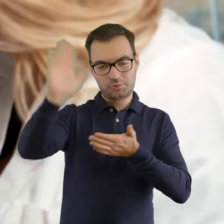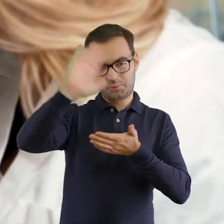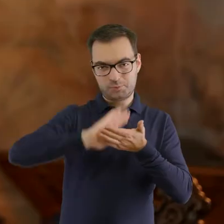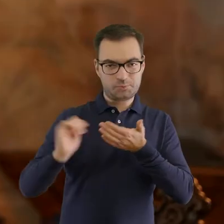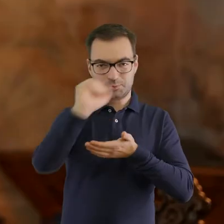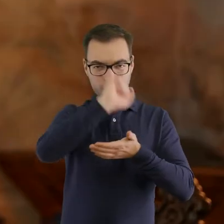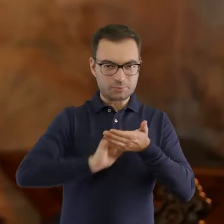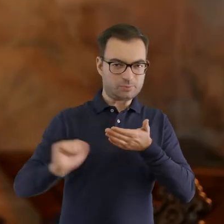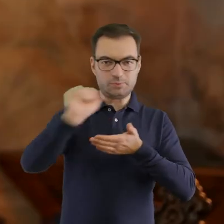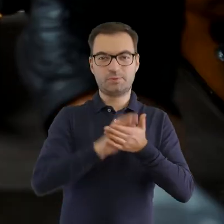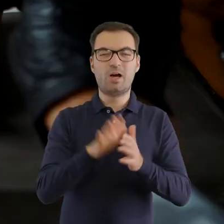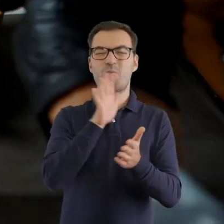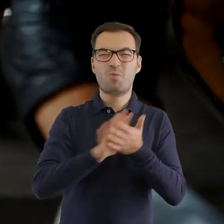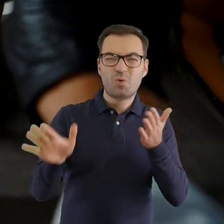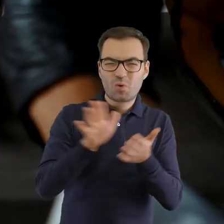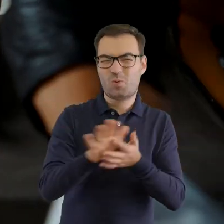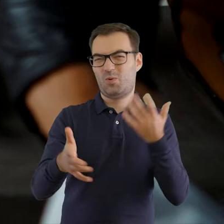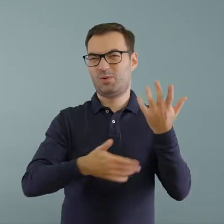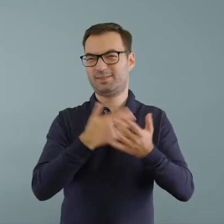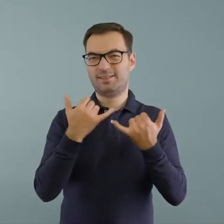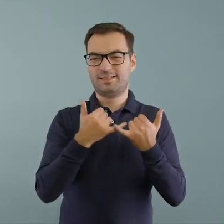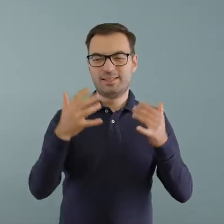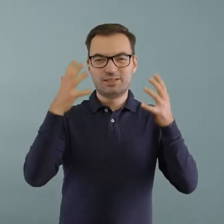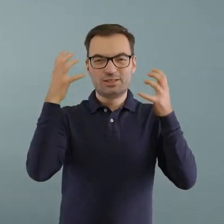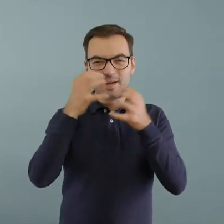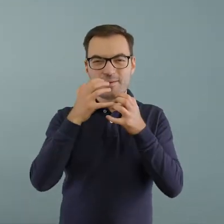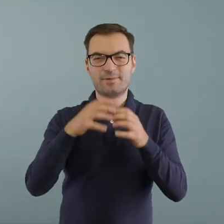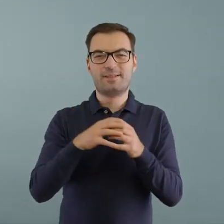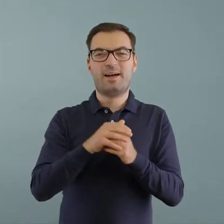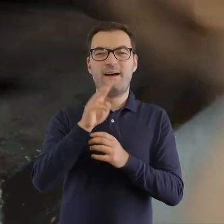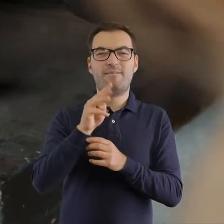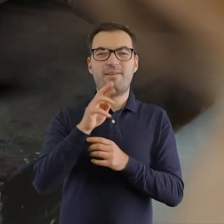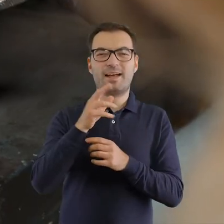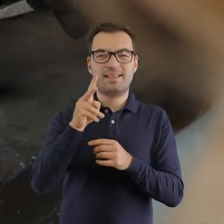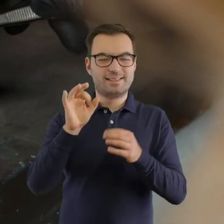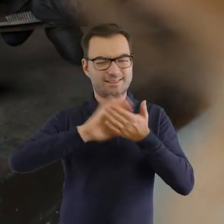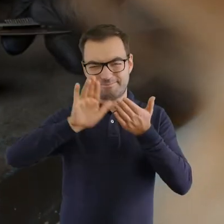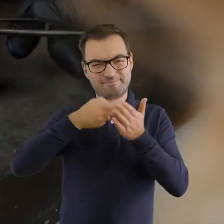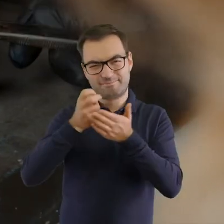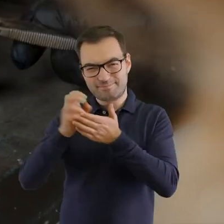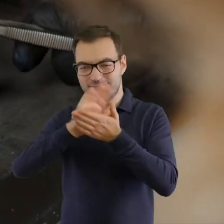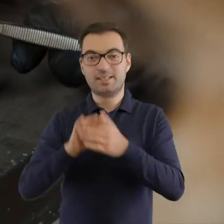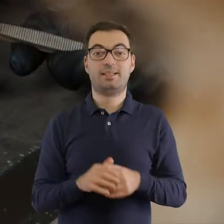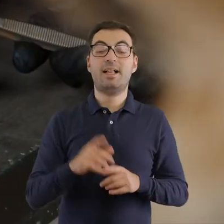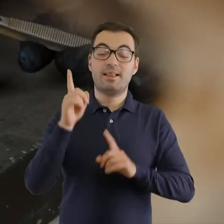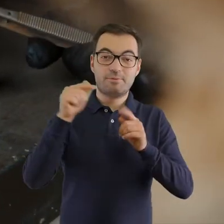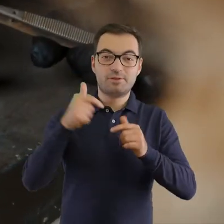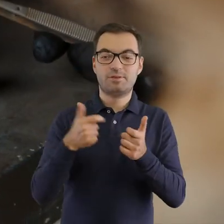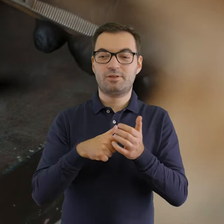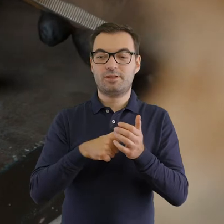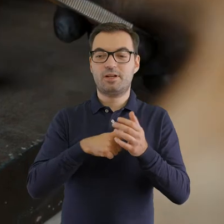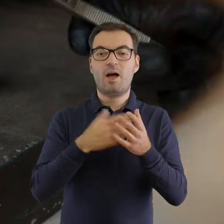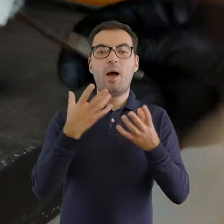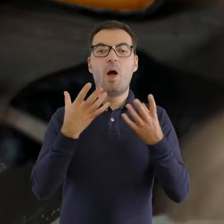zdezynfekowana i oczyszczona z brudu i bardzo pociemniałych warstw werniksu. Miejscami trzeba było